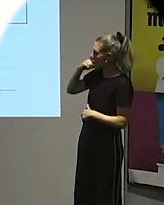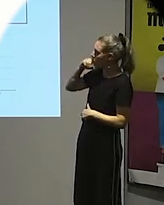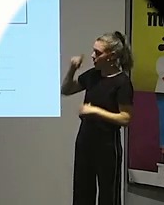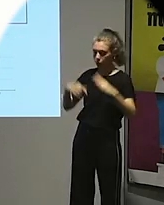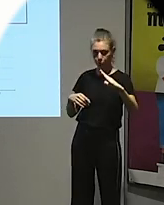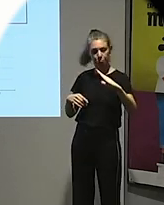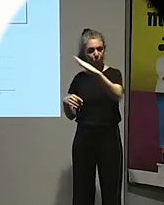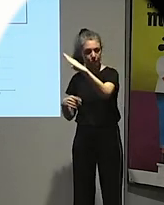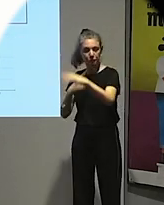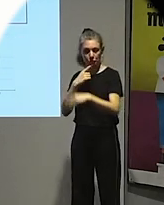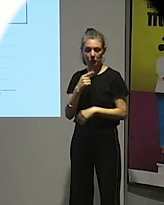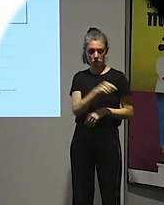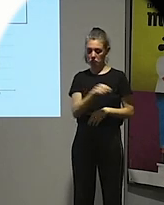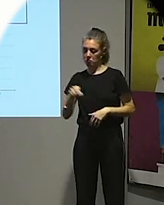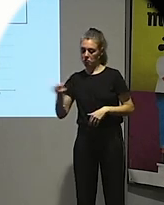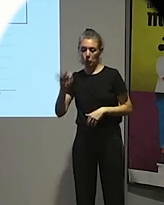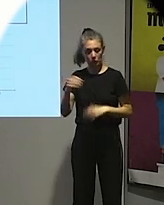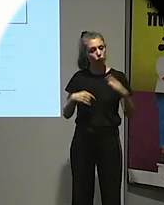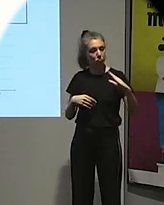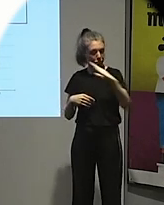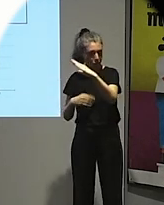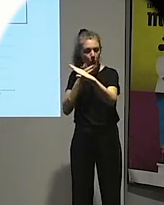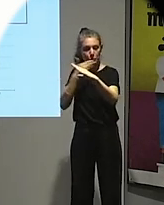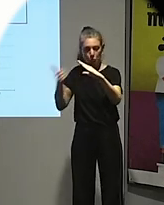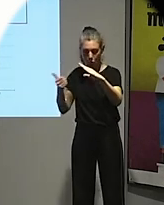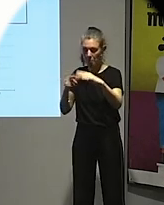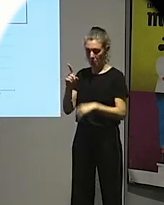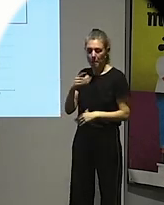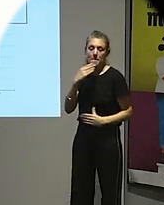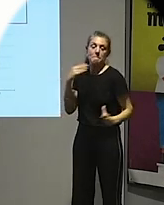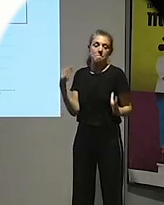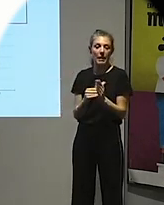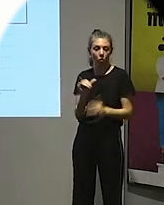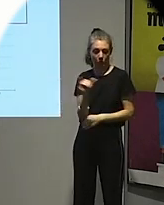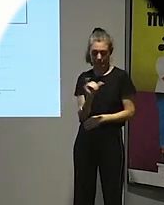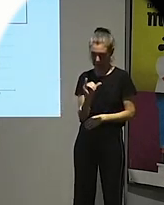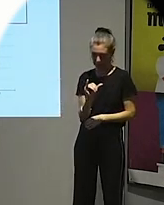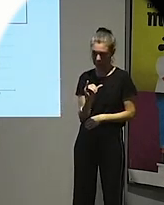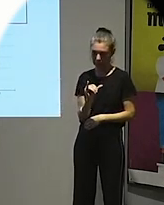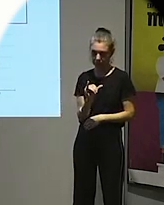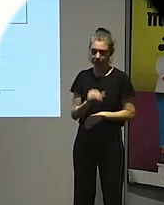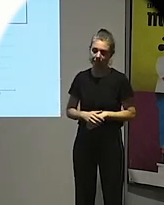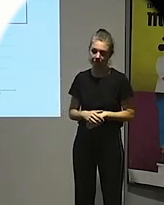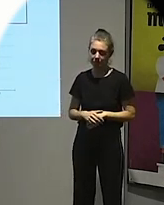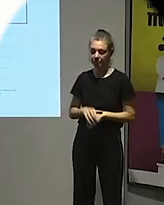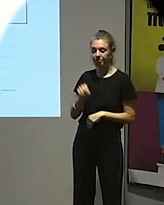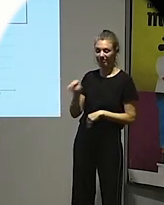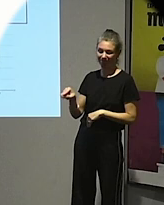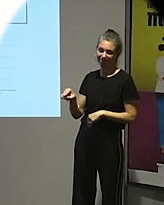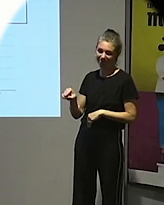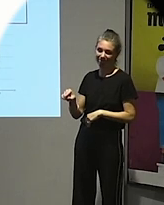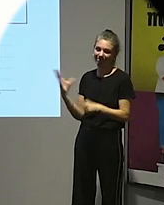évolution positive pour les trois groupes, mais l'évolution la plus importante, c'est pour le groupe qui a évolué en environnement